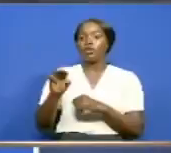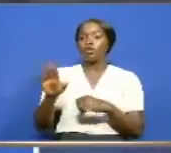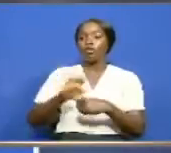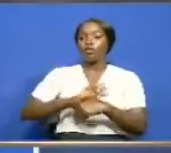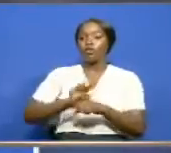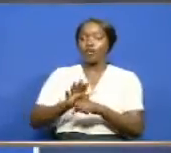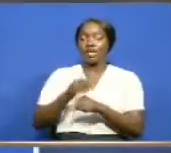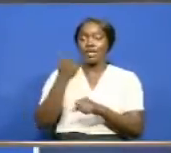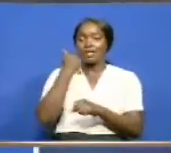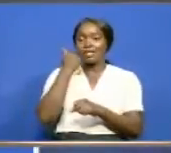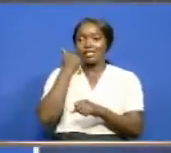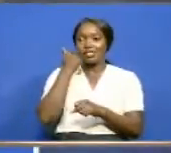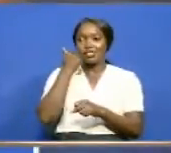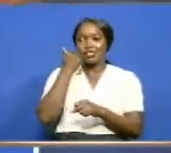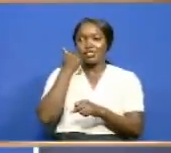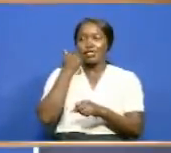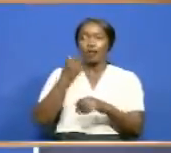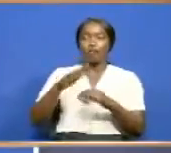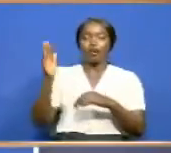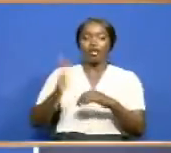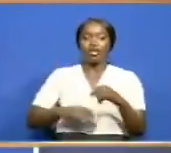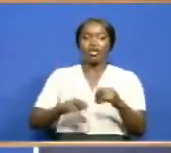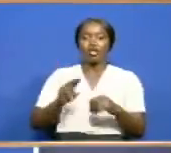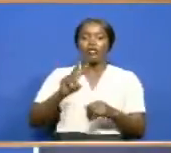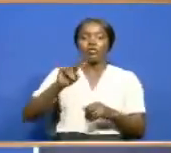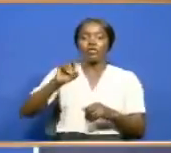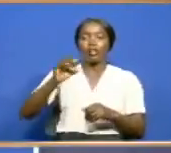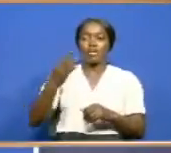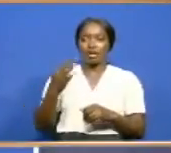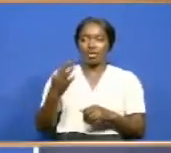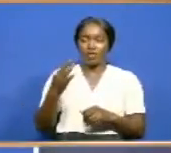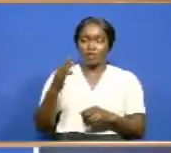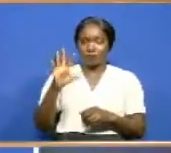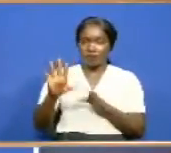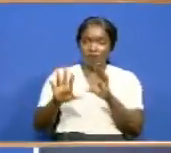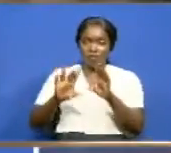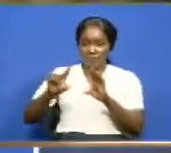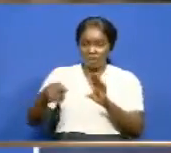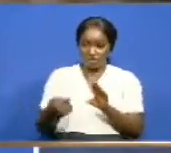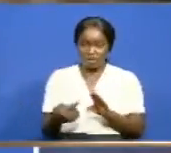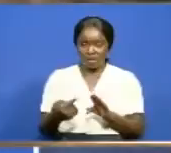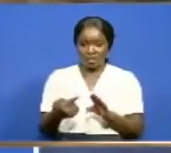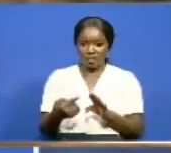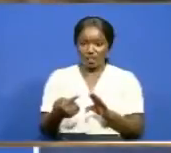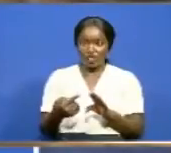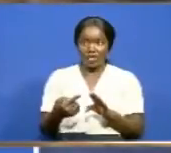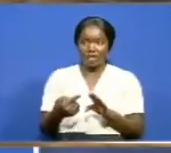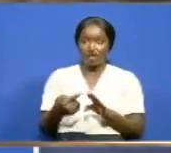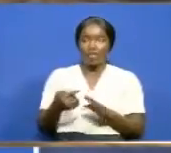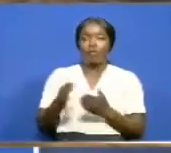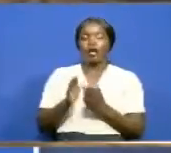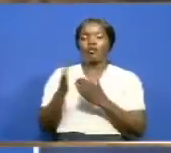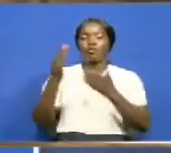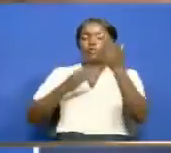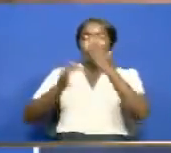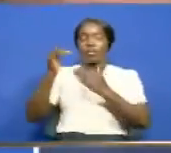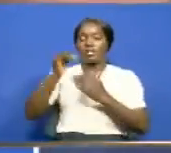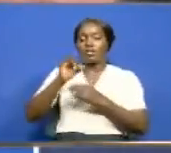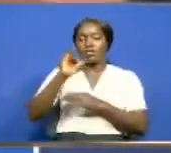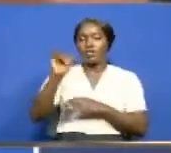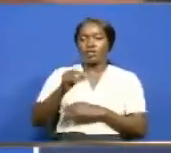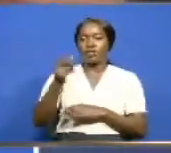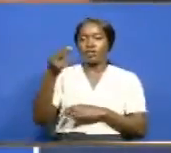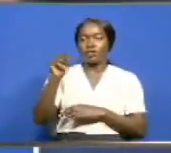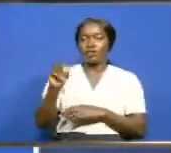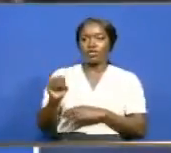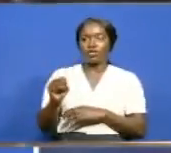wa COVID-19 na zaidi ya vifo 1,255 kwa mujibu wa takwimu za chuo kikuu cha Johns Hopkins. Jimbo